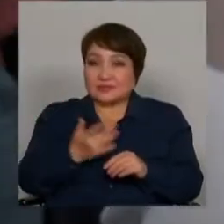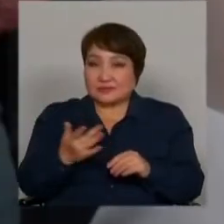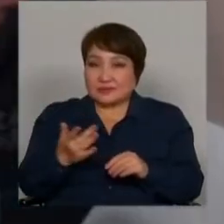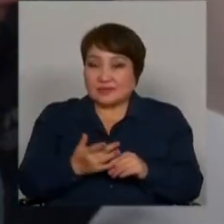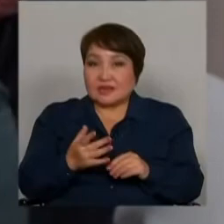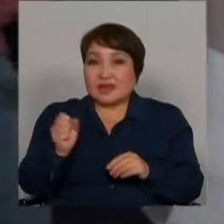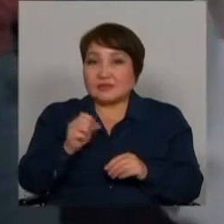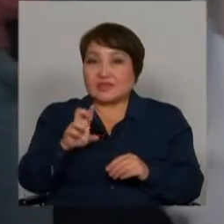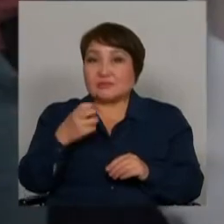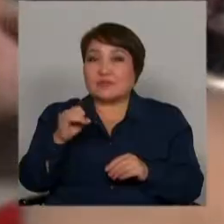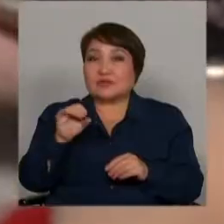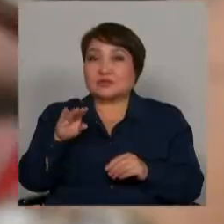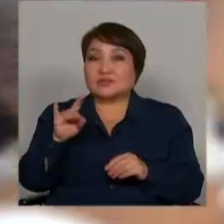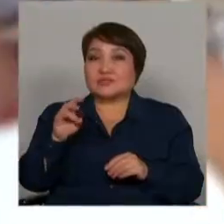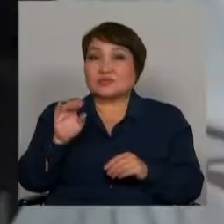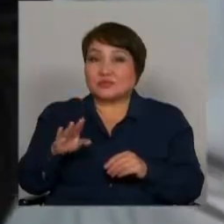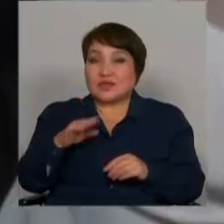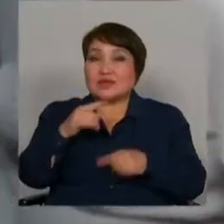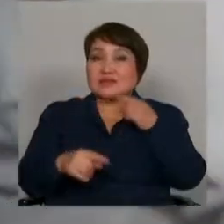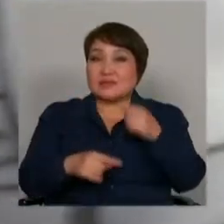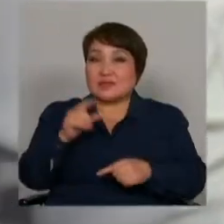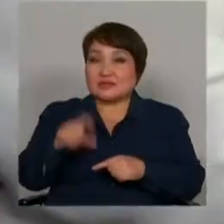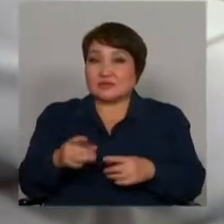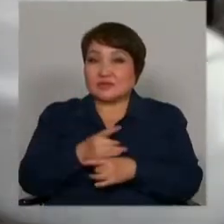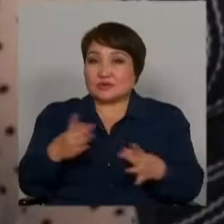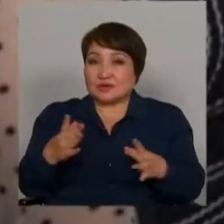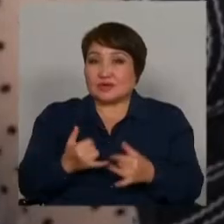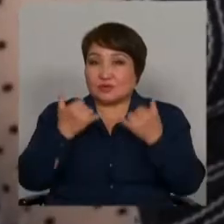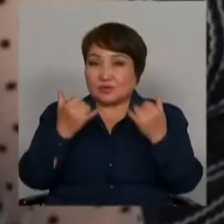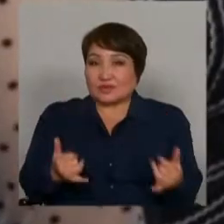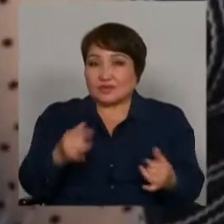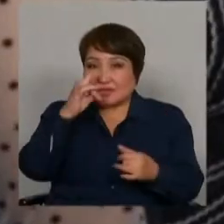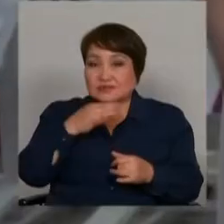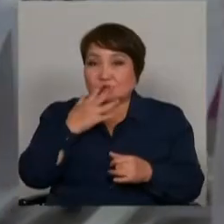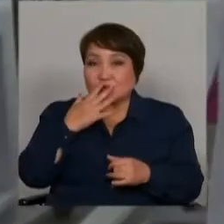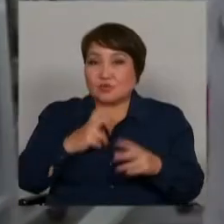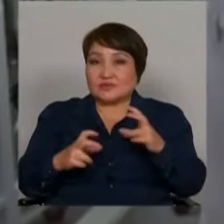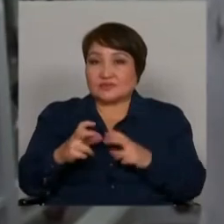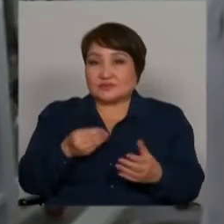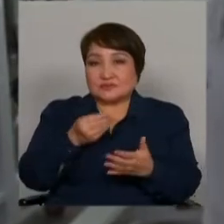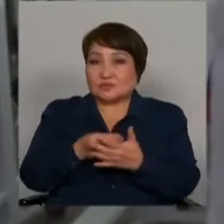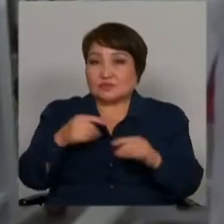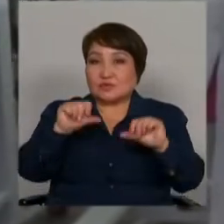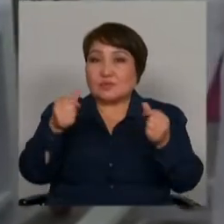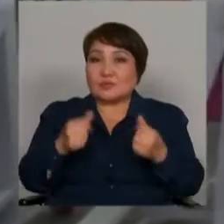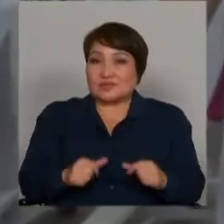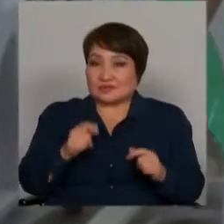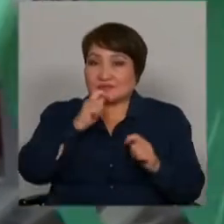Ахмет Байтұрсынұлының немересі мерейтойға орай Қазақ ұлттық университетіне құнды жәдігер сыйлады. Бұл туралы сәлден